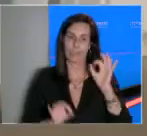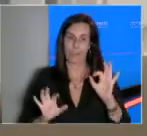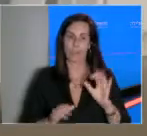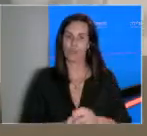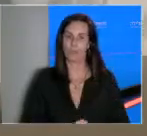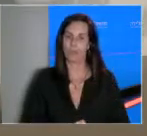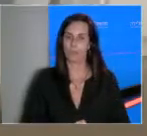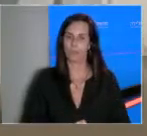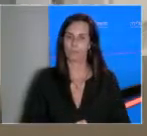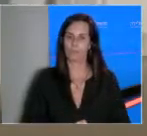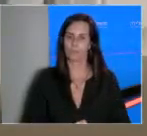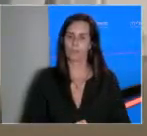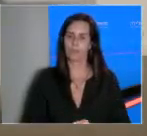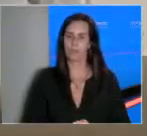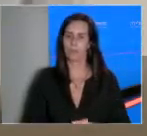לגמרי. אבל